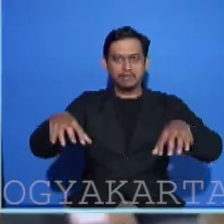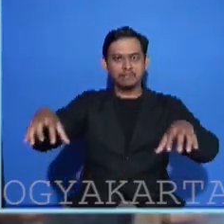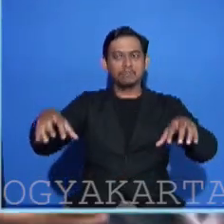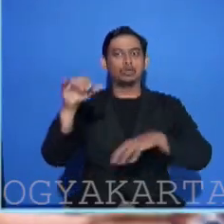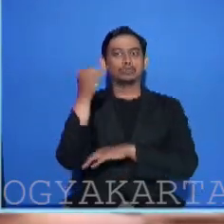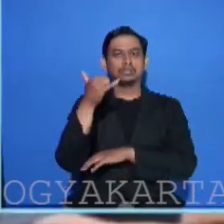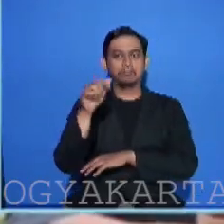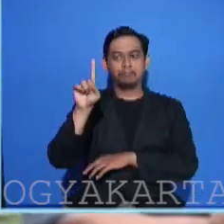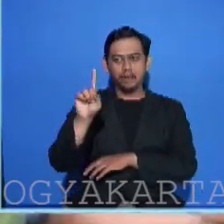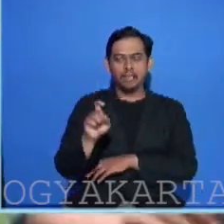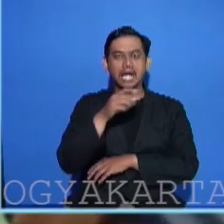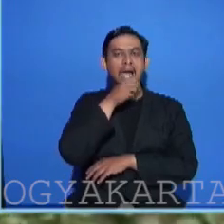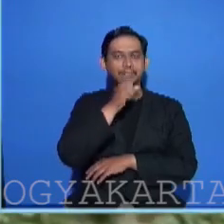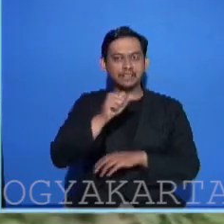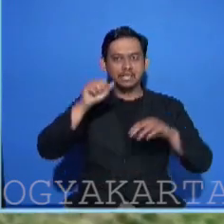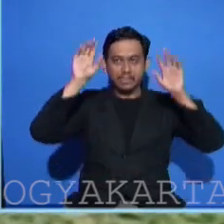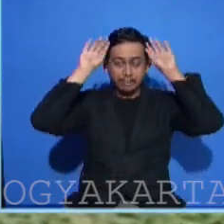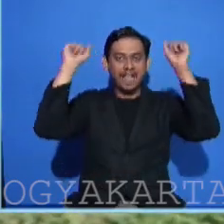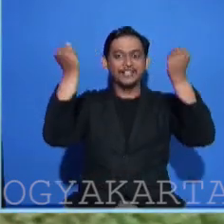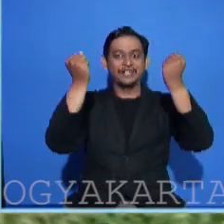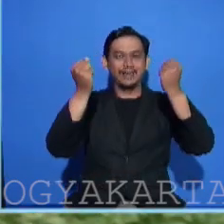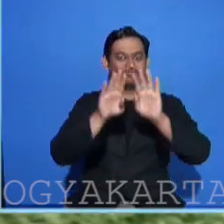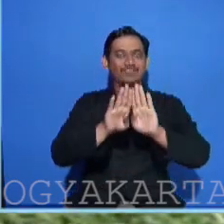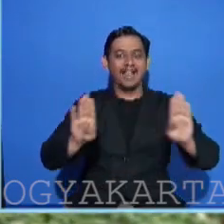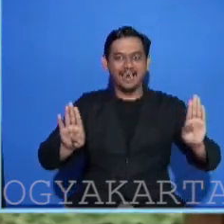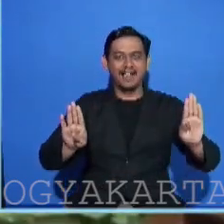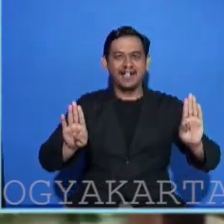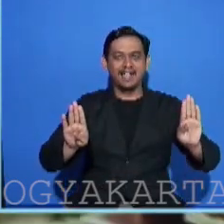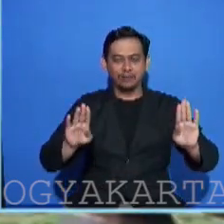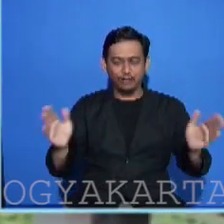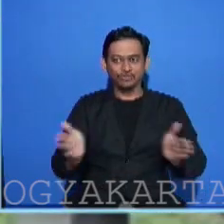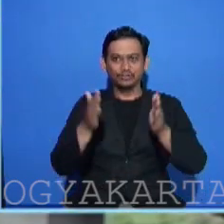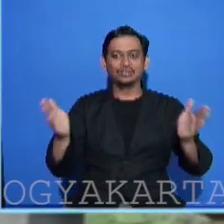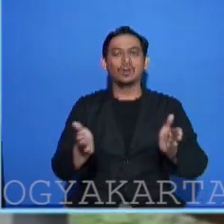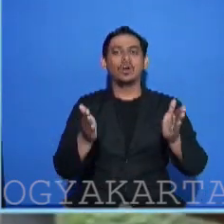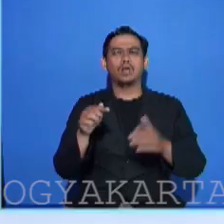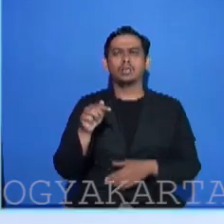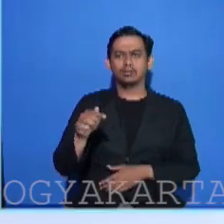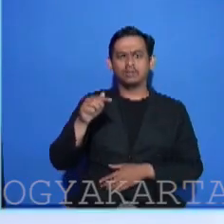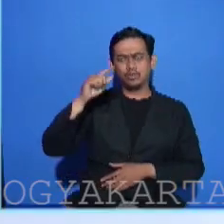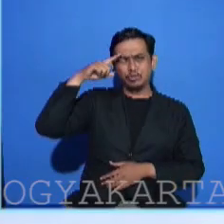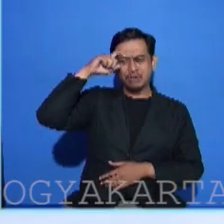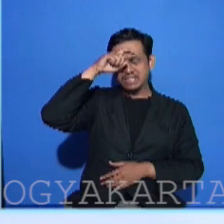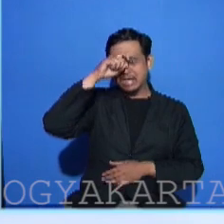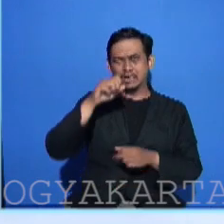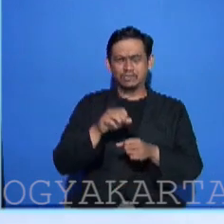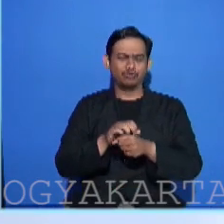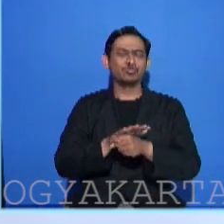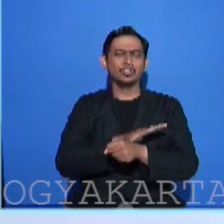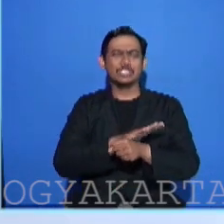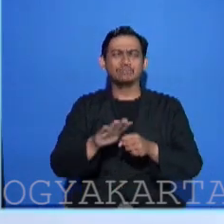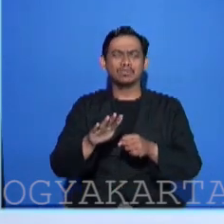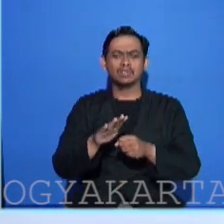hewan domba maupun kambing masih terbuka lebar bahkan peternakan ini masih kewalahan memenuhi permintaan dari konsumen